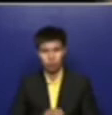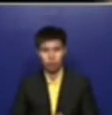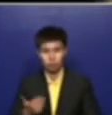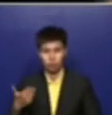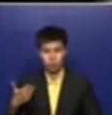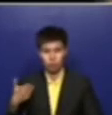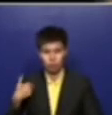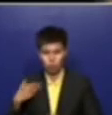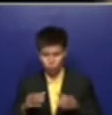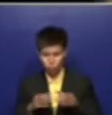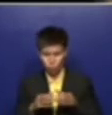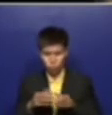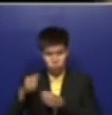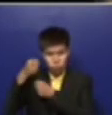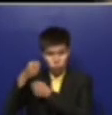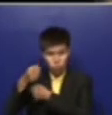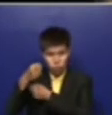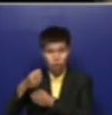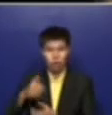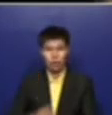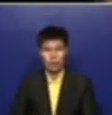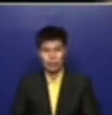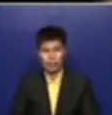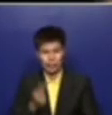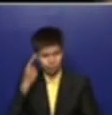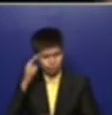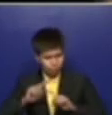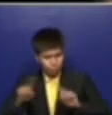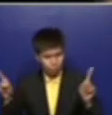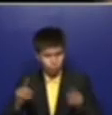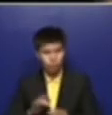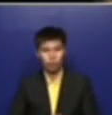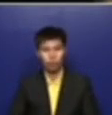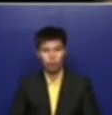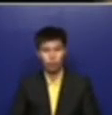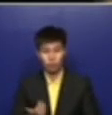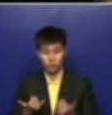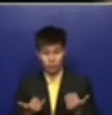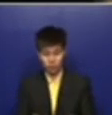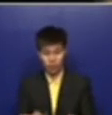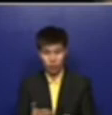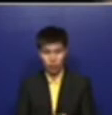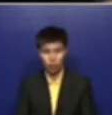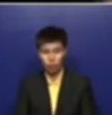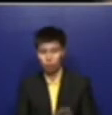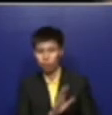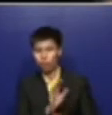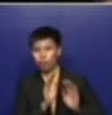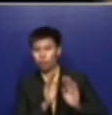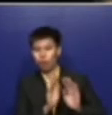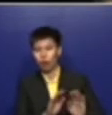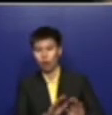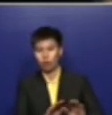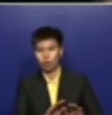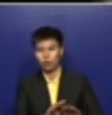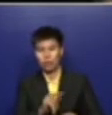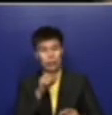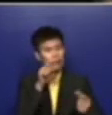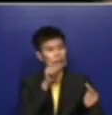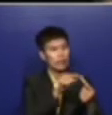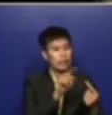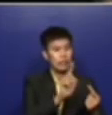ที่มีความเห็นต่างเรื่องนี้เนี่ยผมฝากท่านประธานไปยังท่านรัฐมนตรีถึงนายกรัฐมนตรีนะครับ